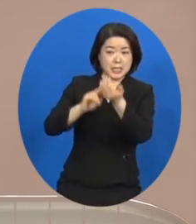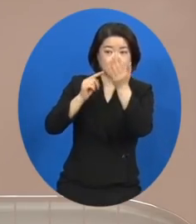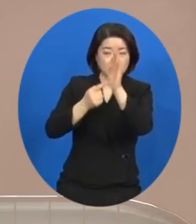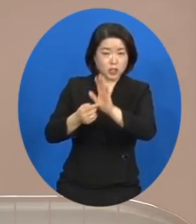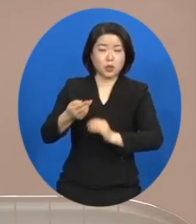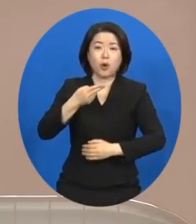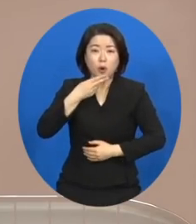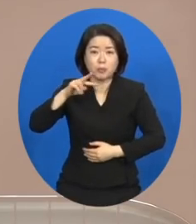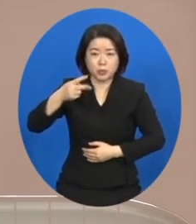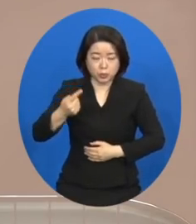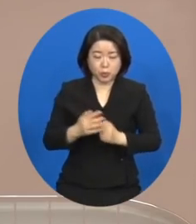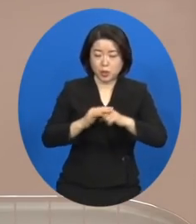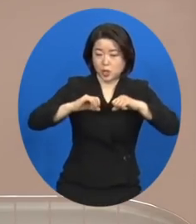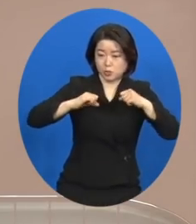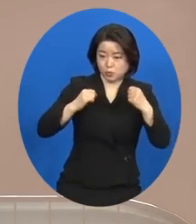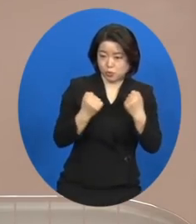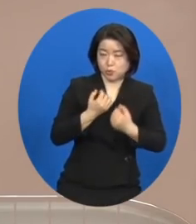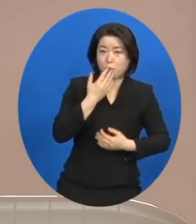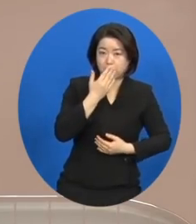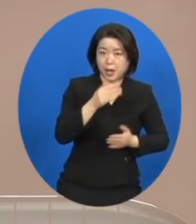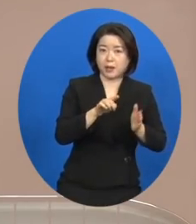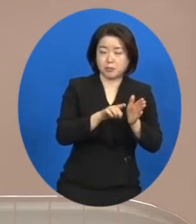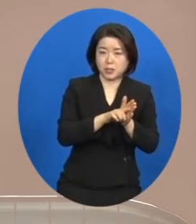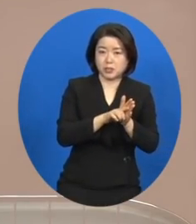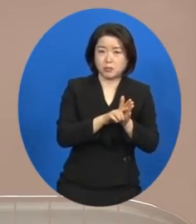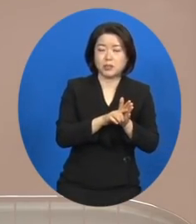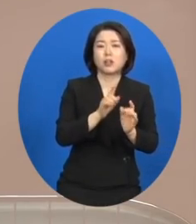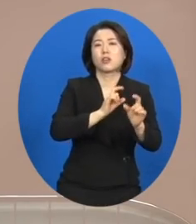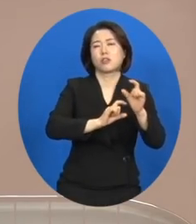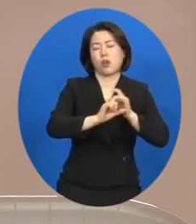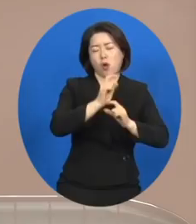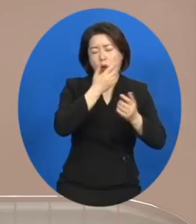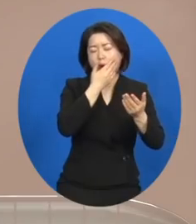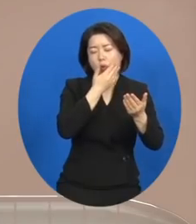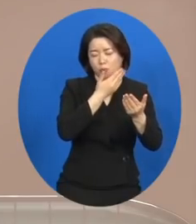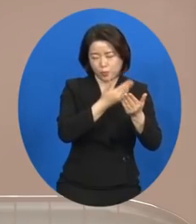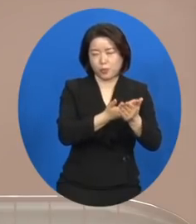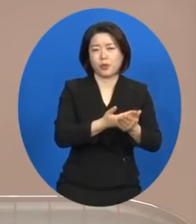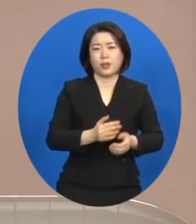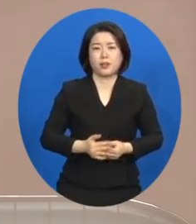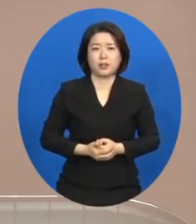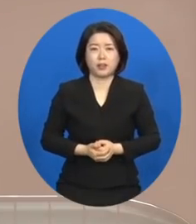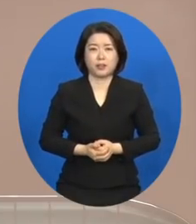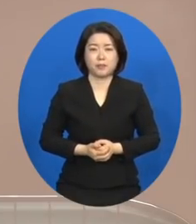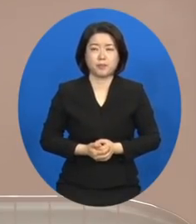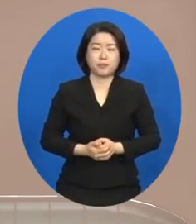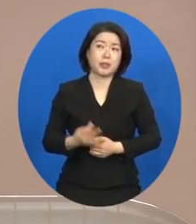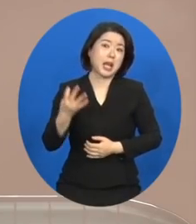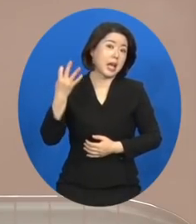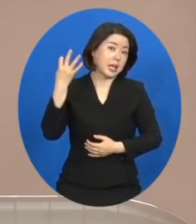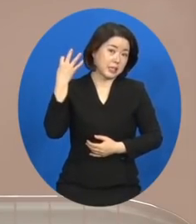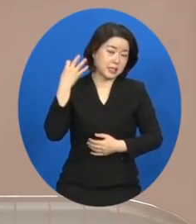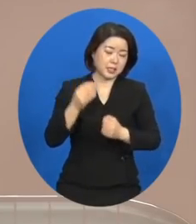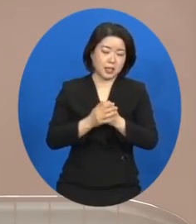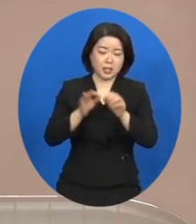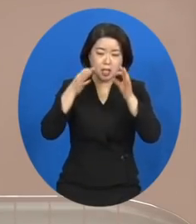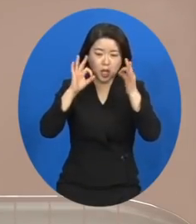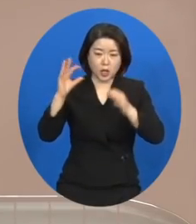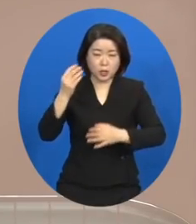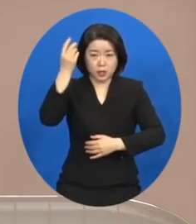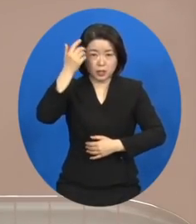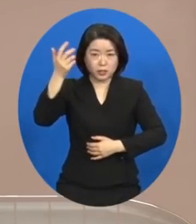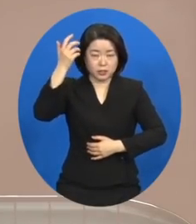수 있는 믿음은 어떻게 보면 더 귀한 믿음입니다. 저는 지난주 우리 금요 성경집회 때